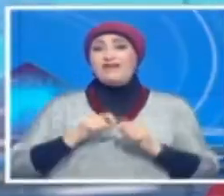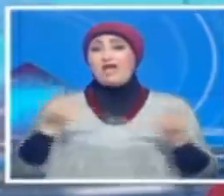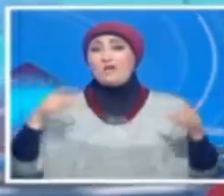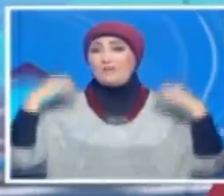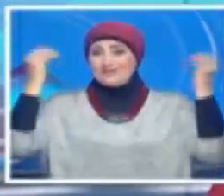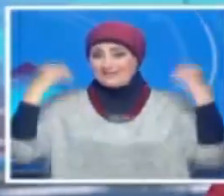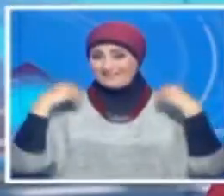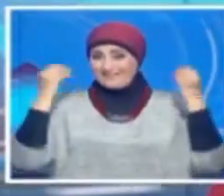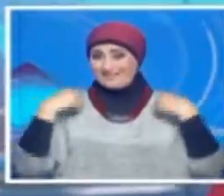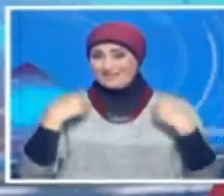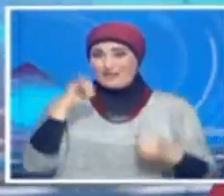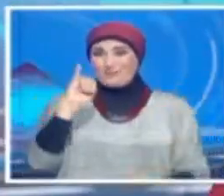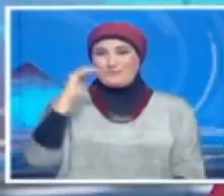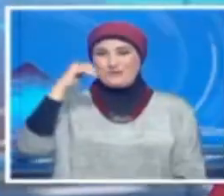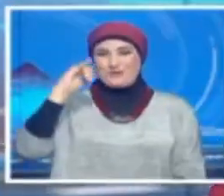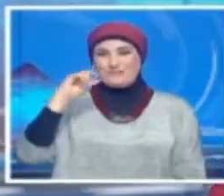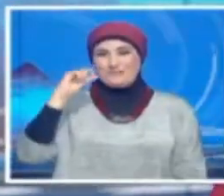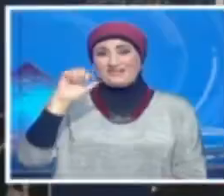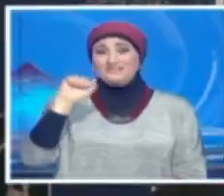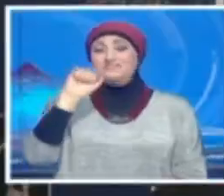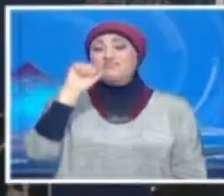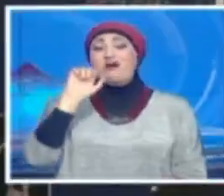ومعكم في أخبار الرياضة نتابع: